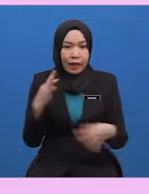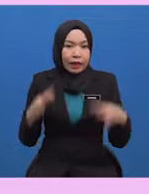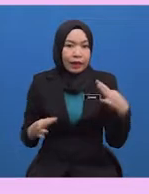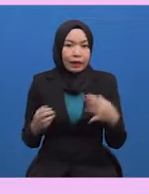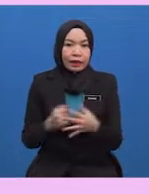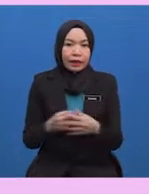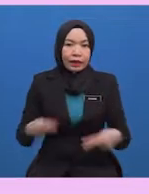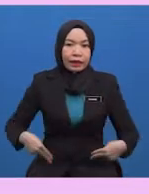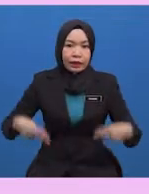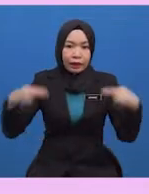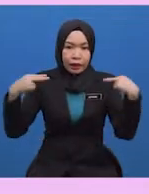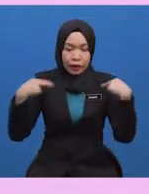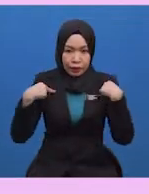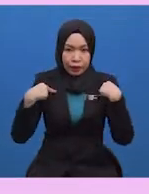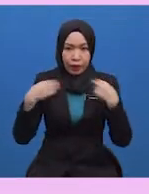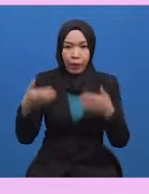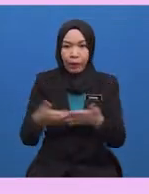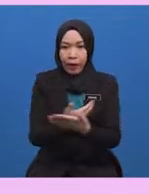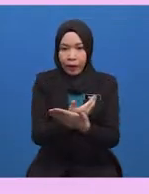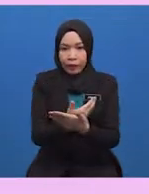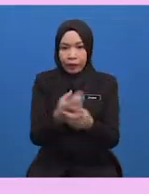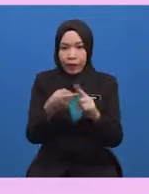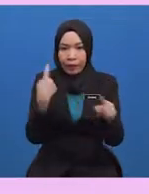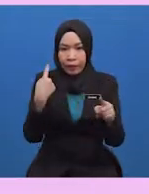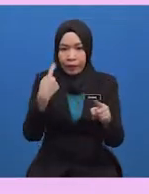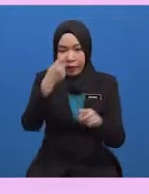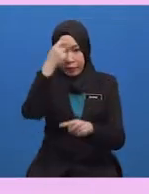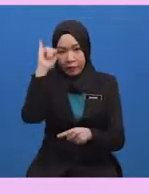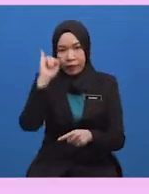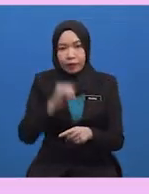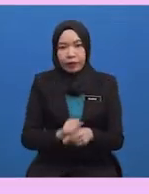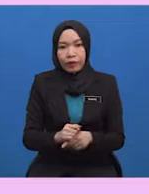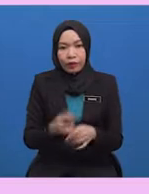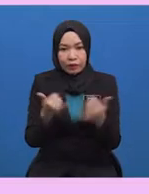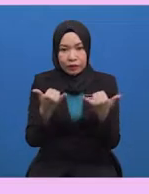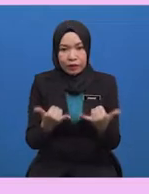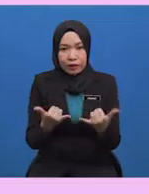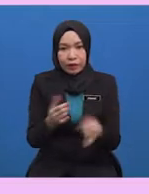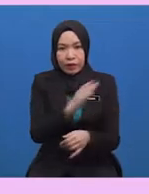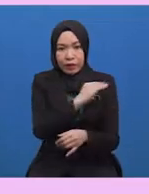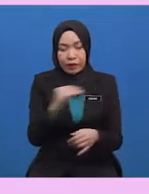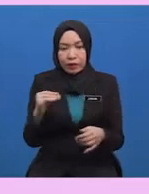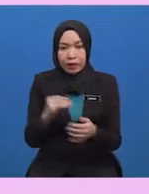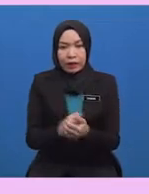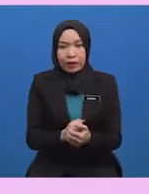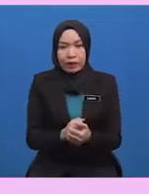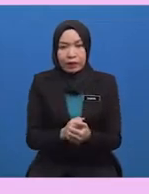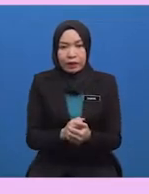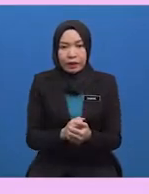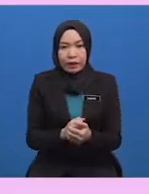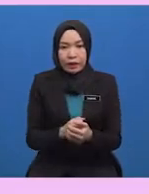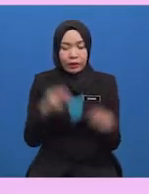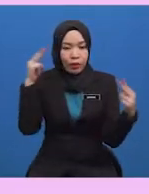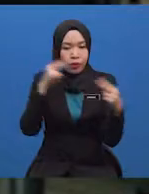hidup. Kemasukan gaya hidup moden melalui teknologi terkini dan pergaulan sosial yang lebih terbuka